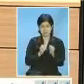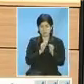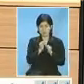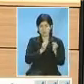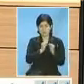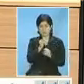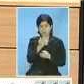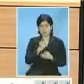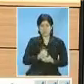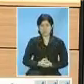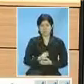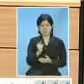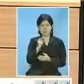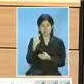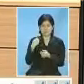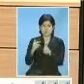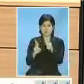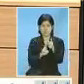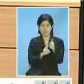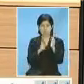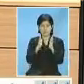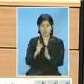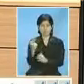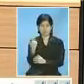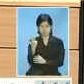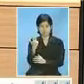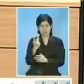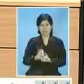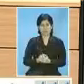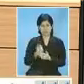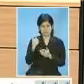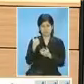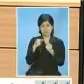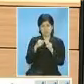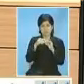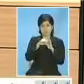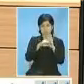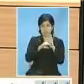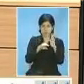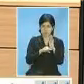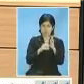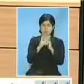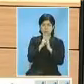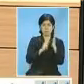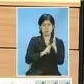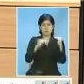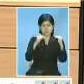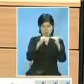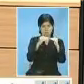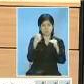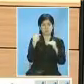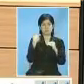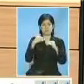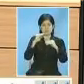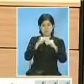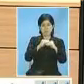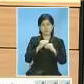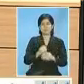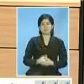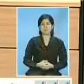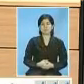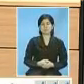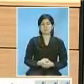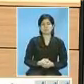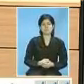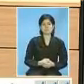าจริงๆการมีรอง3คนนะครับทำให้เกิดกระบวนการยุติธรรมมากขึ้น นะพอแล้วนะ นะครับท่านประธานครับ ข